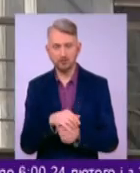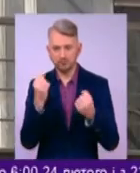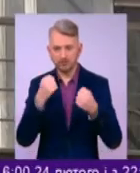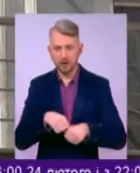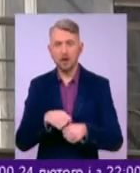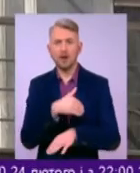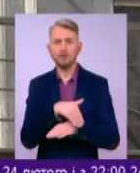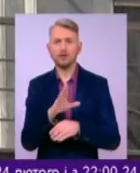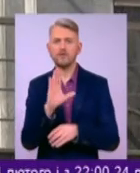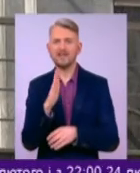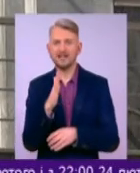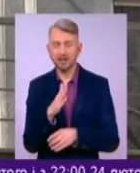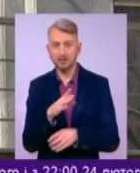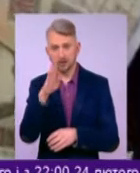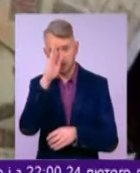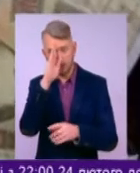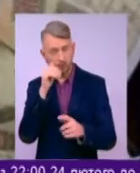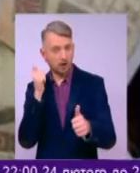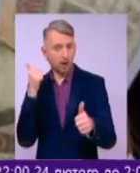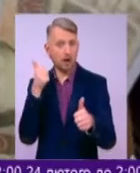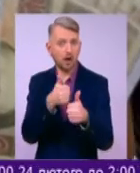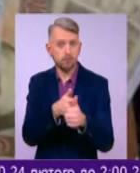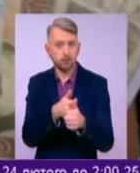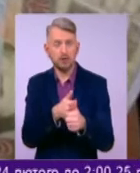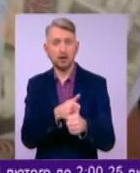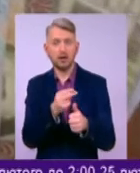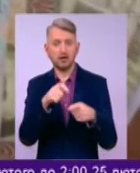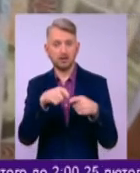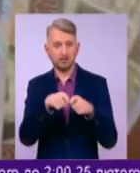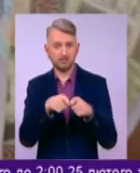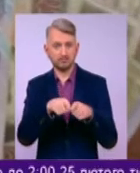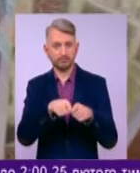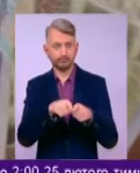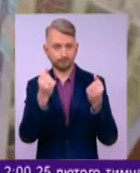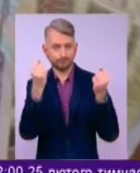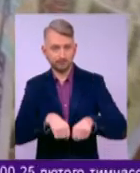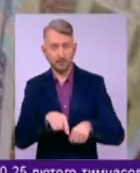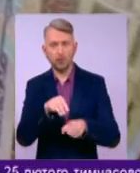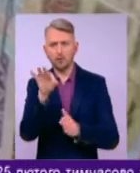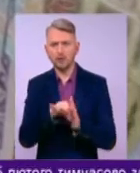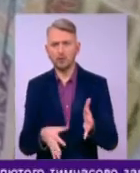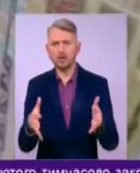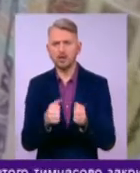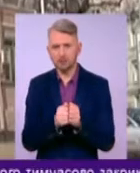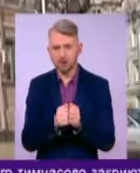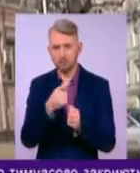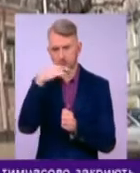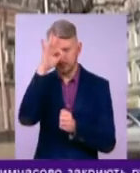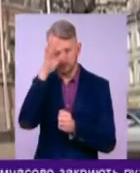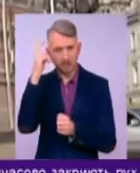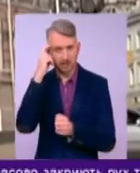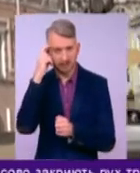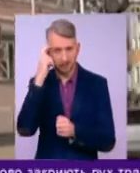Васильківській хлопець підбіг до перехожої та вихопив із рюкзака гаманець із грішми. Його відразу затримали оперативники поліції Києва. За